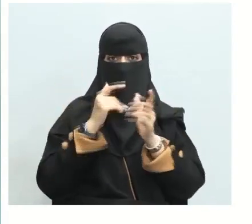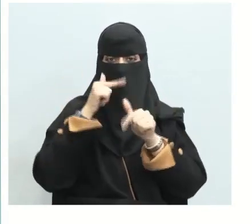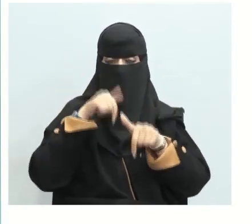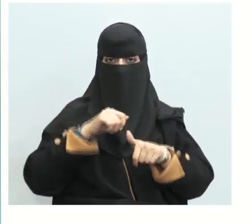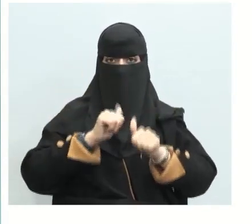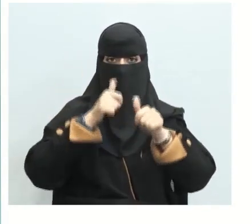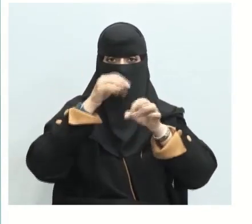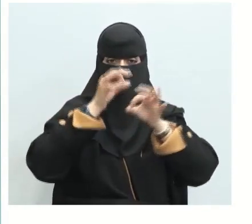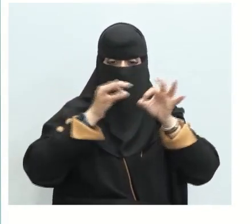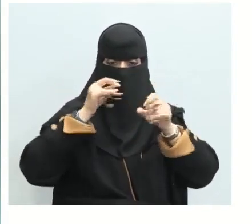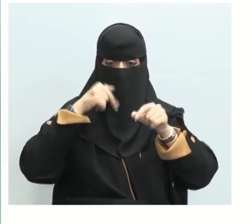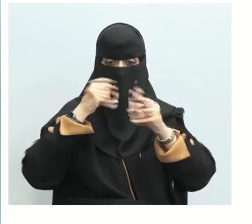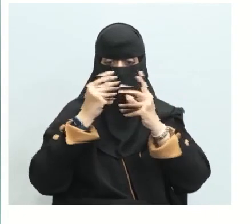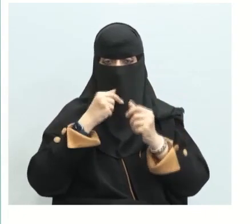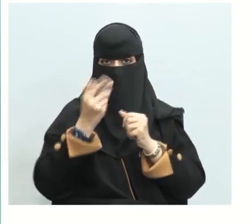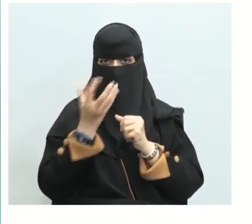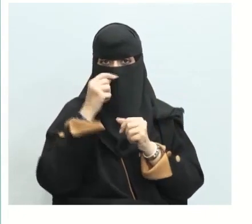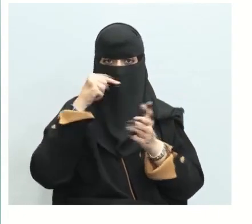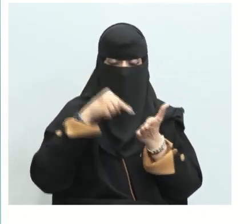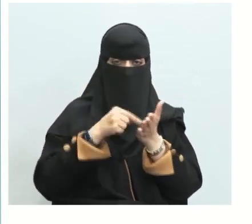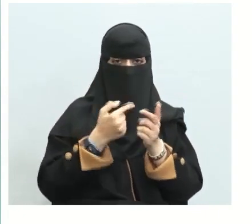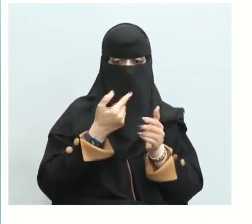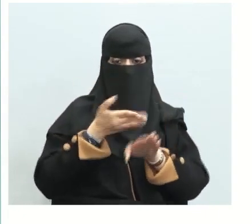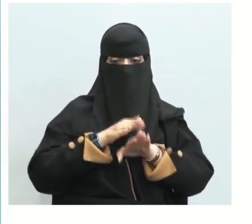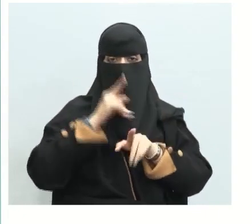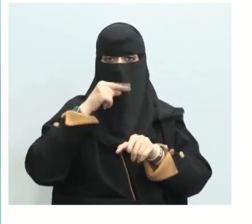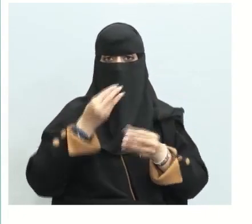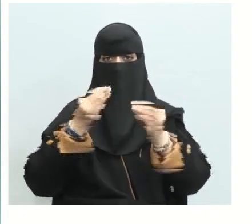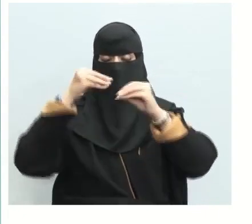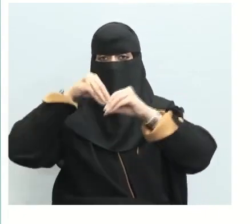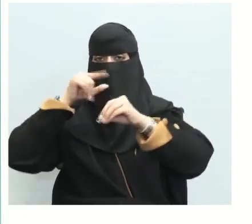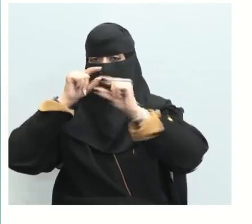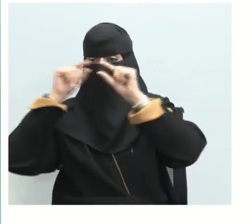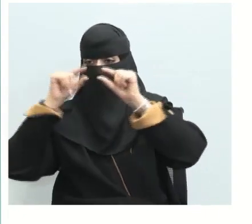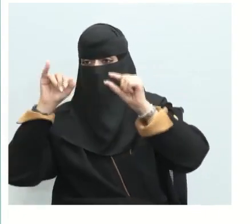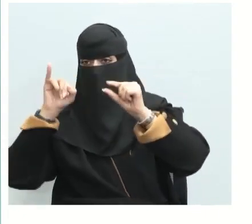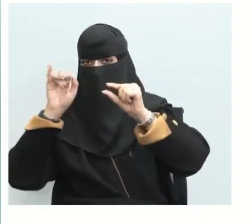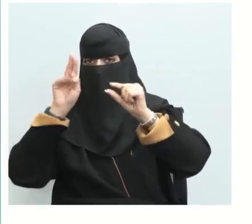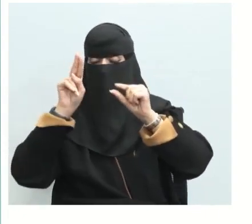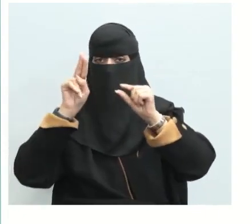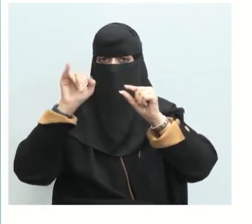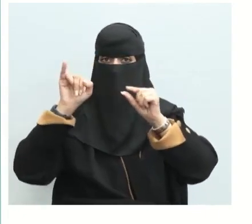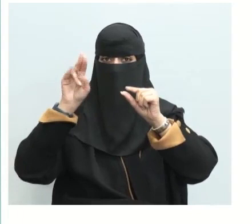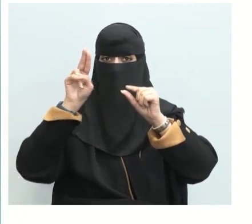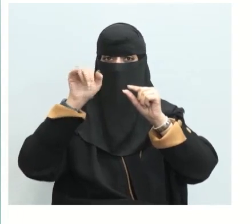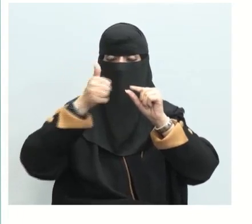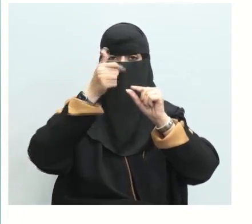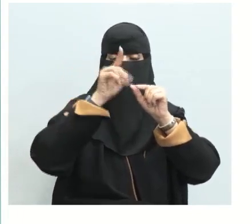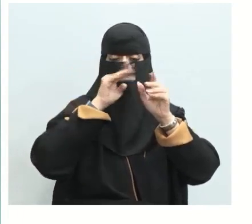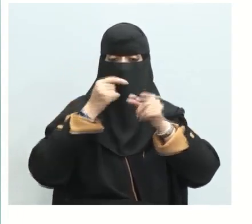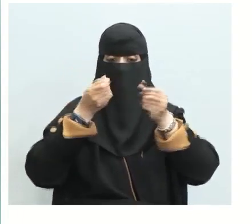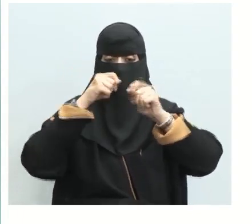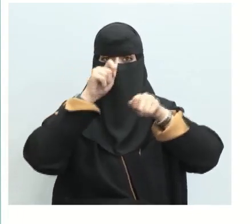إذا لإنشاء مخطط ديناميكي أو مستجيب لابد عليك إضافة إطار العرض ميتا مع استعلامات